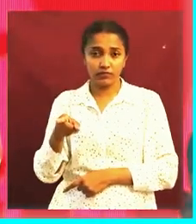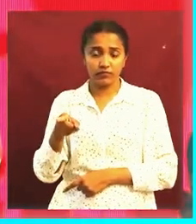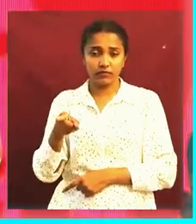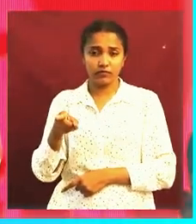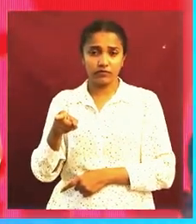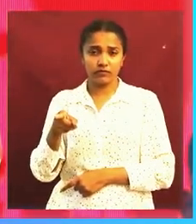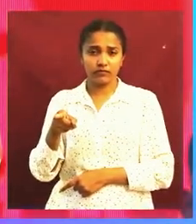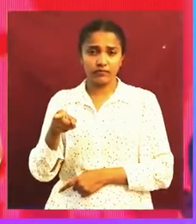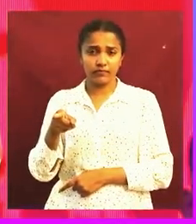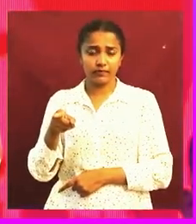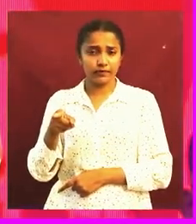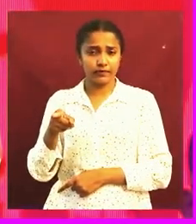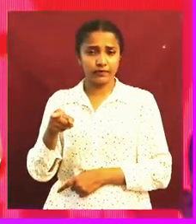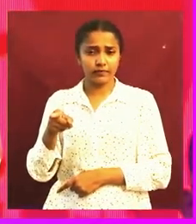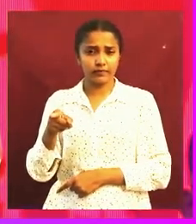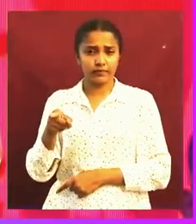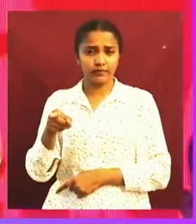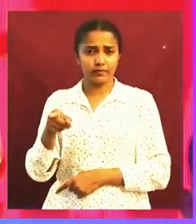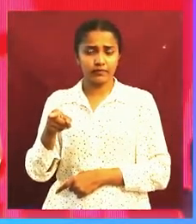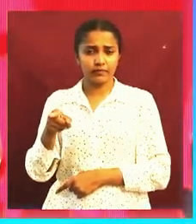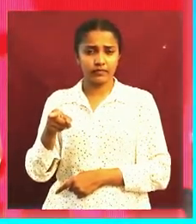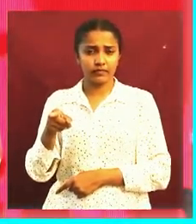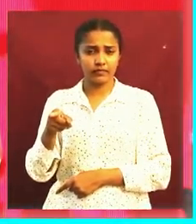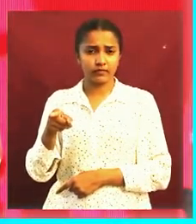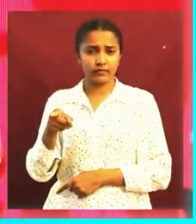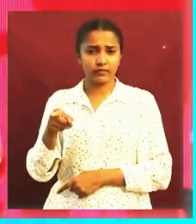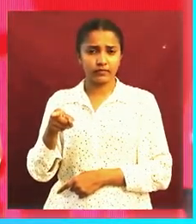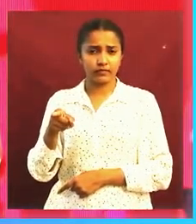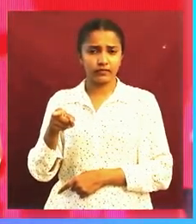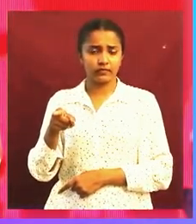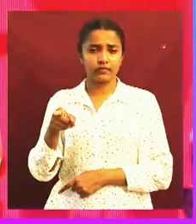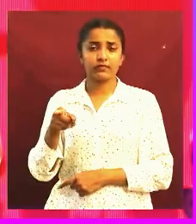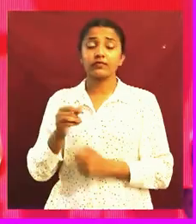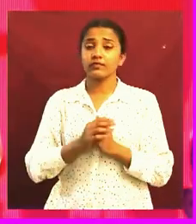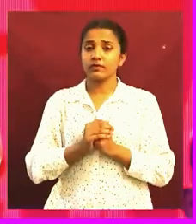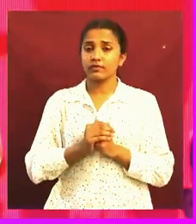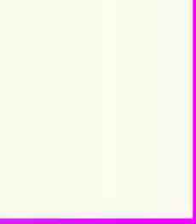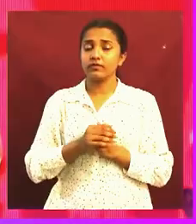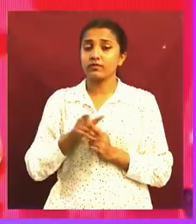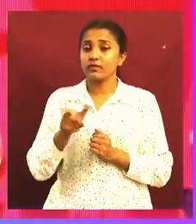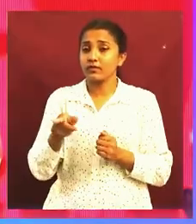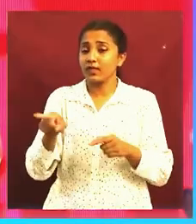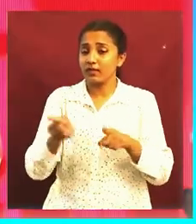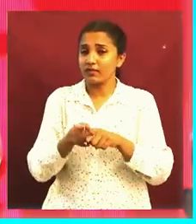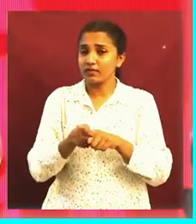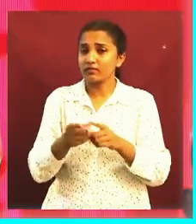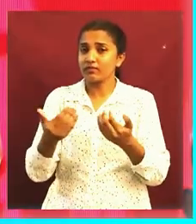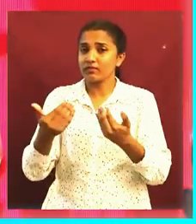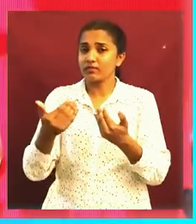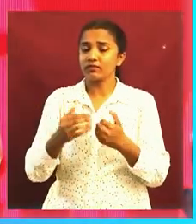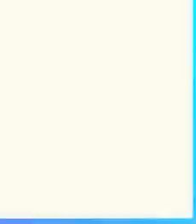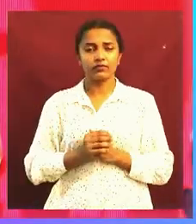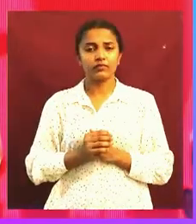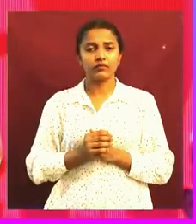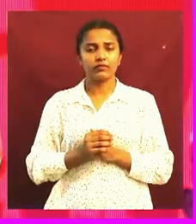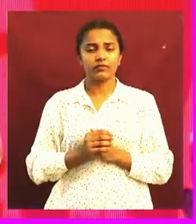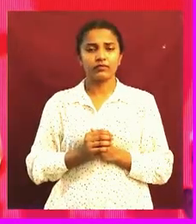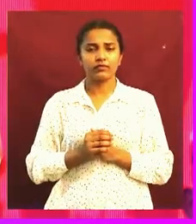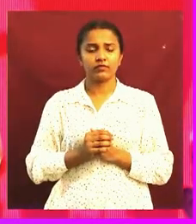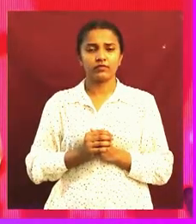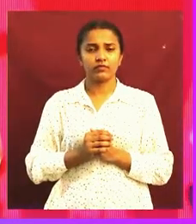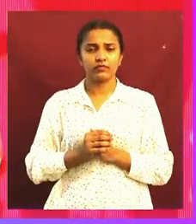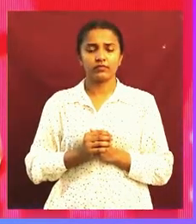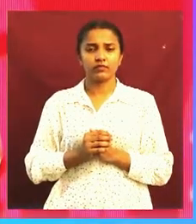2200යි වියට්නාමේ ගිය අවුරුද්ද විතරක් ඩොලර් කෝටි 2300යි අපිට එන්නේ ආයෝජකයෝ මොන